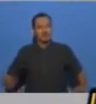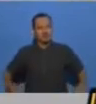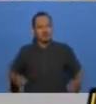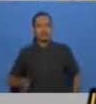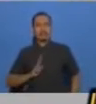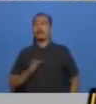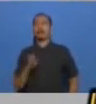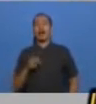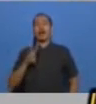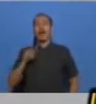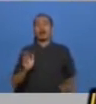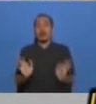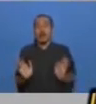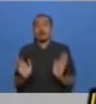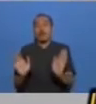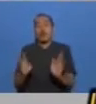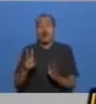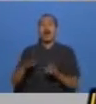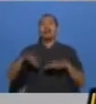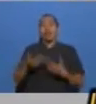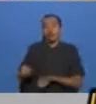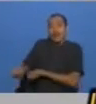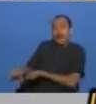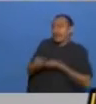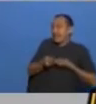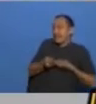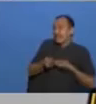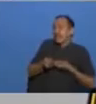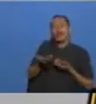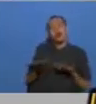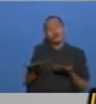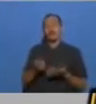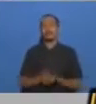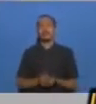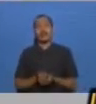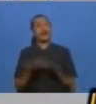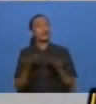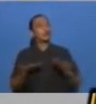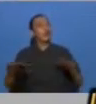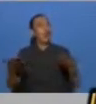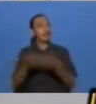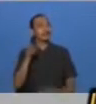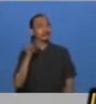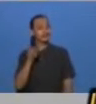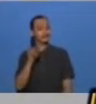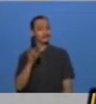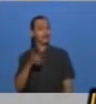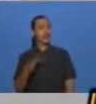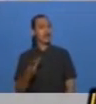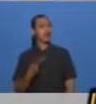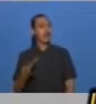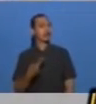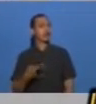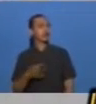akhirnya saya harus merepotkan banyak orang kayak gitu. Nah, karena kondisi-kondisi yang seperti ini, mungkin kami akan